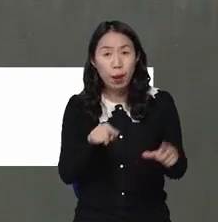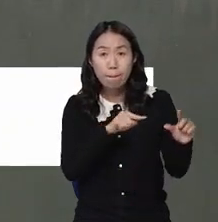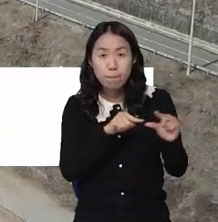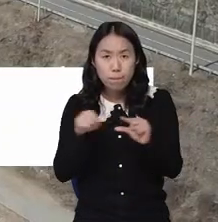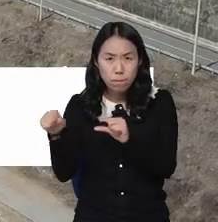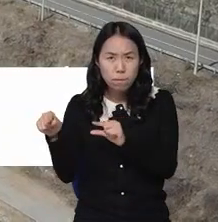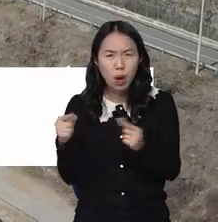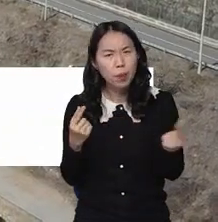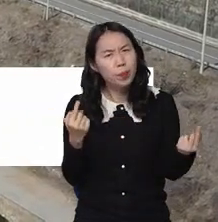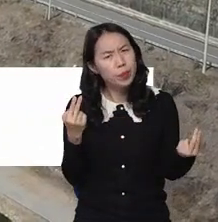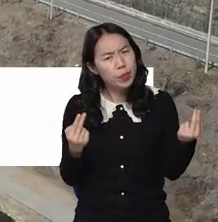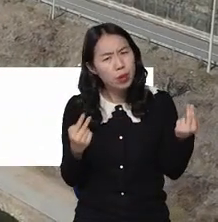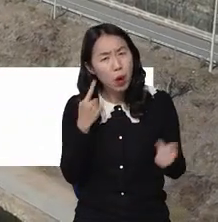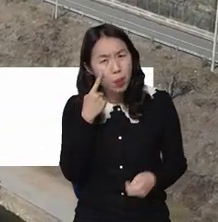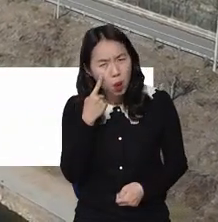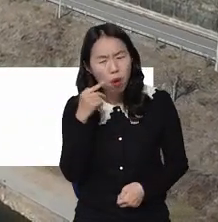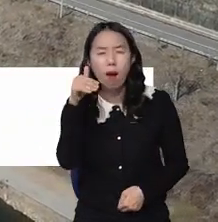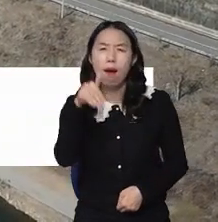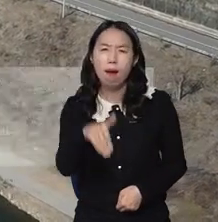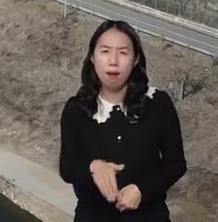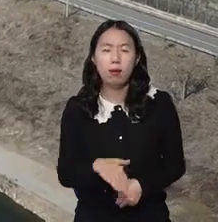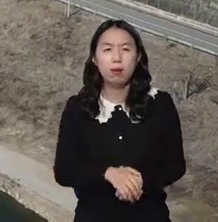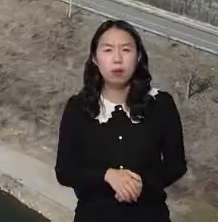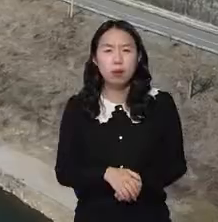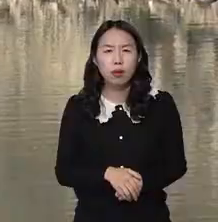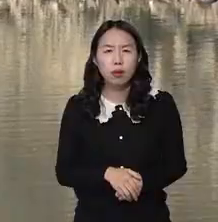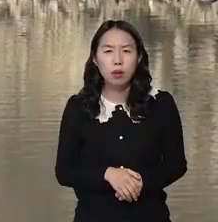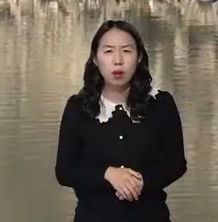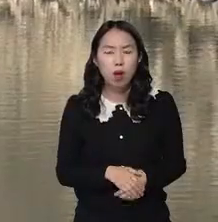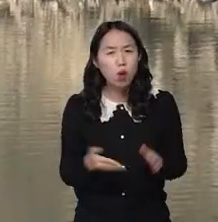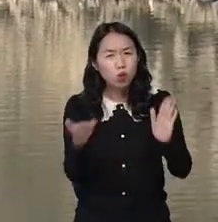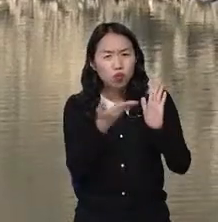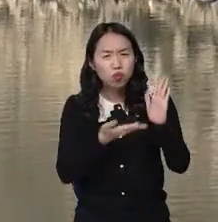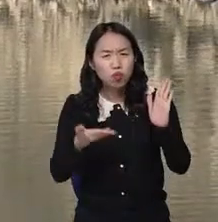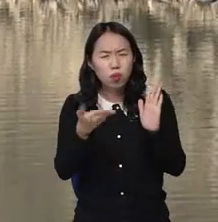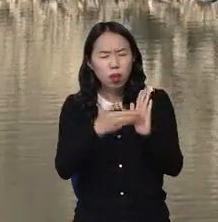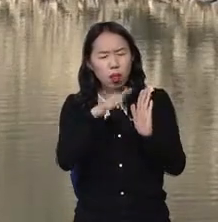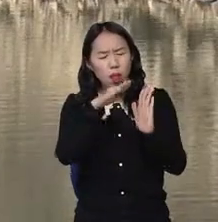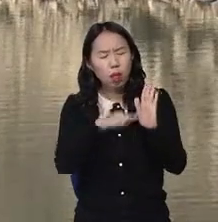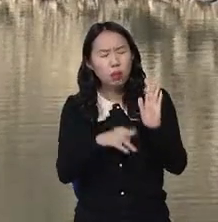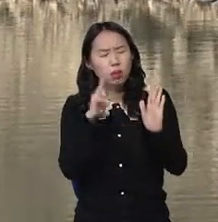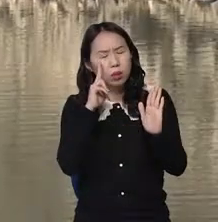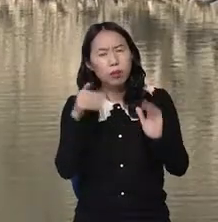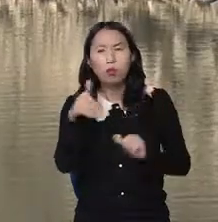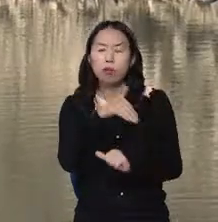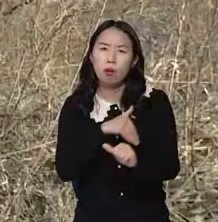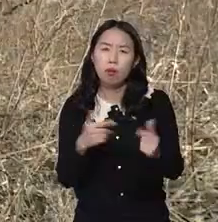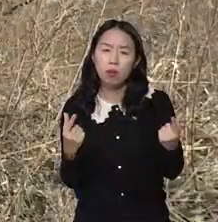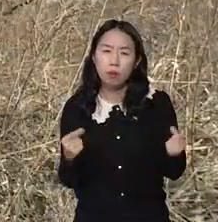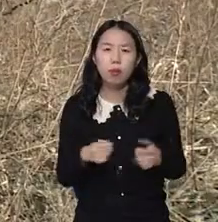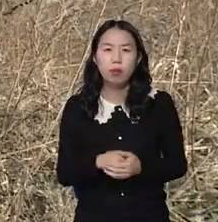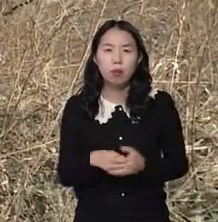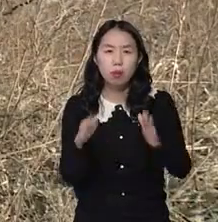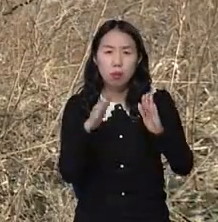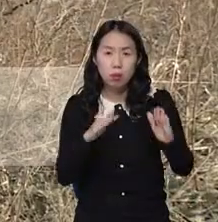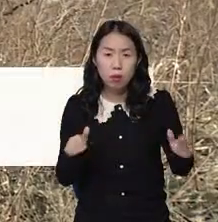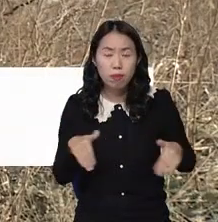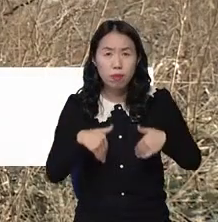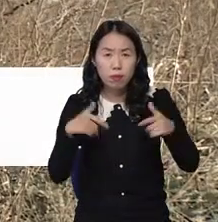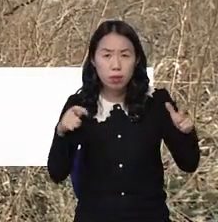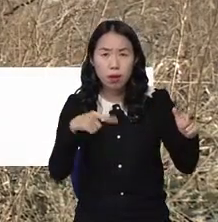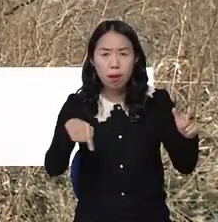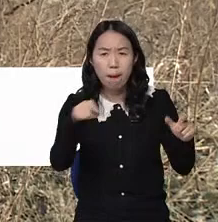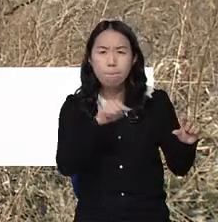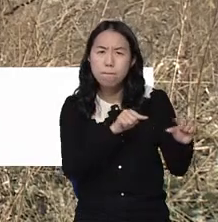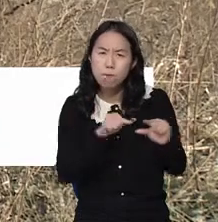저수지 저수율과 비교해도 하락했습니다. 상당수의 저수지가 심각 단계에 도달했습니다. 네, 전남 지역 농업용 저수지